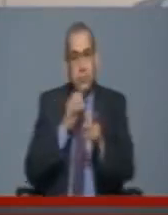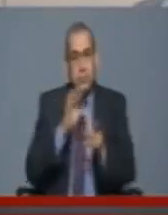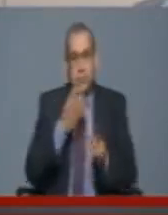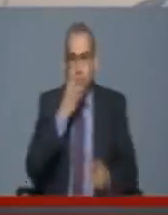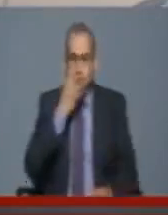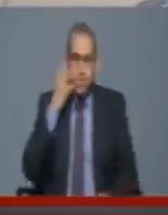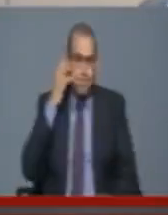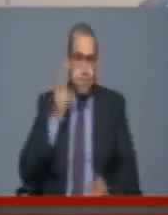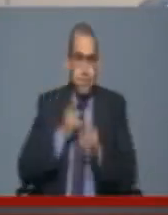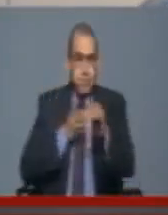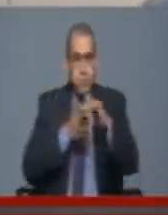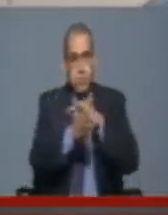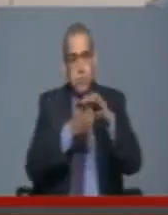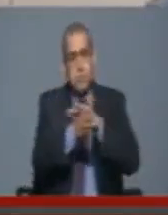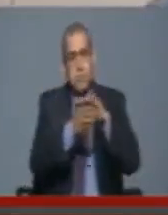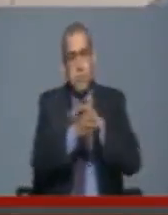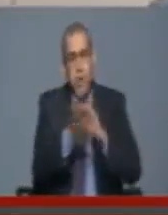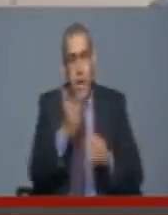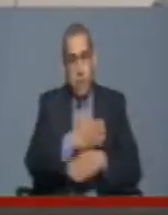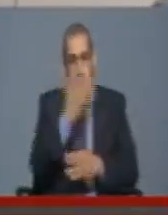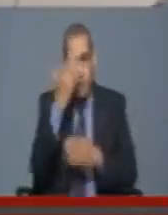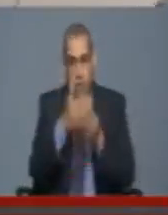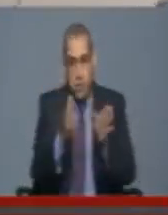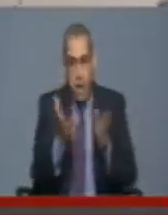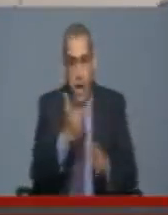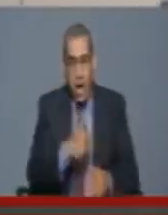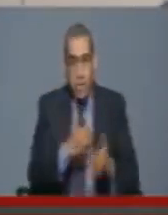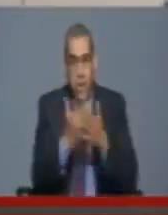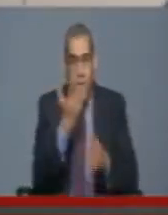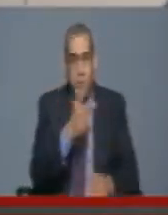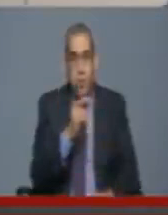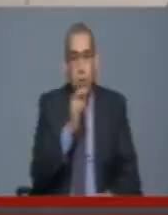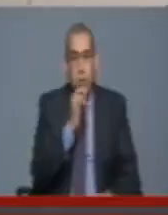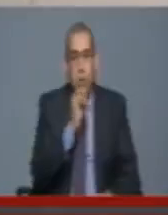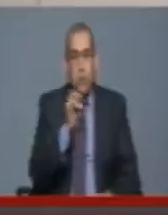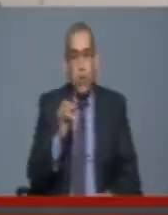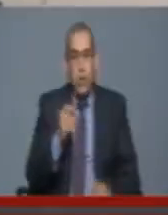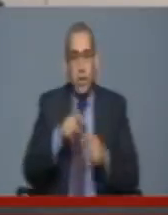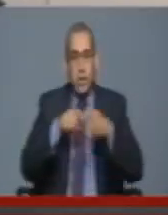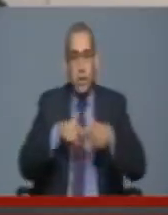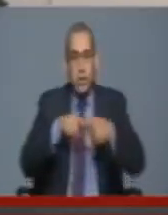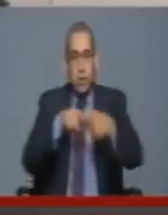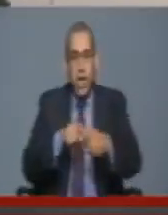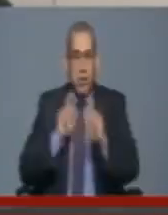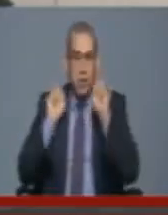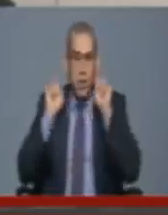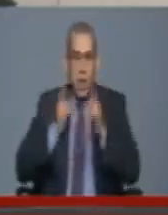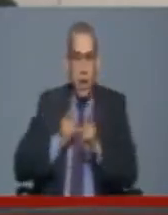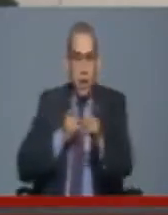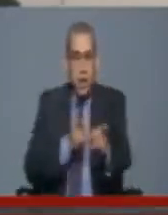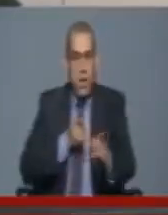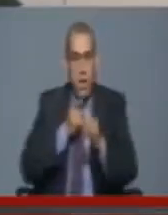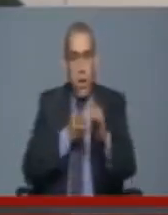الشاحنات التي تدخل من خلال معبر رفح يصل بنحو 500 شاحنة تصل يوميا إلى